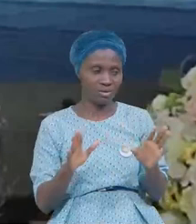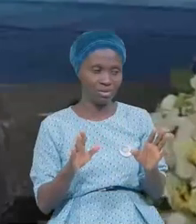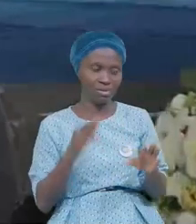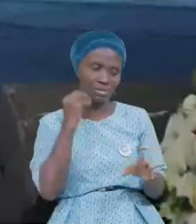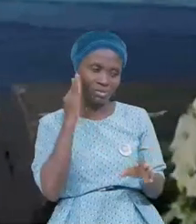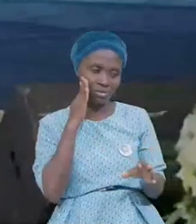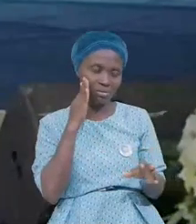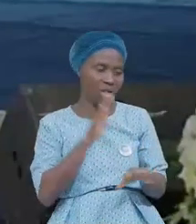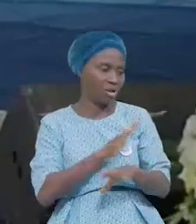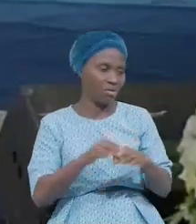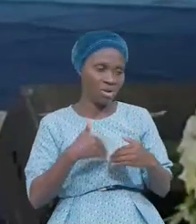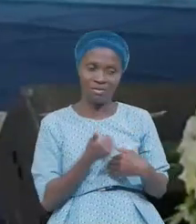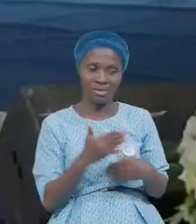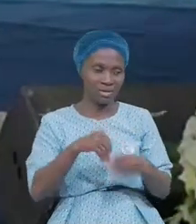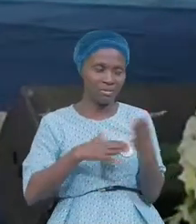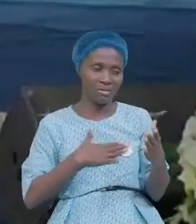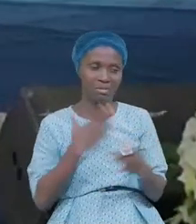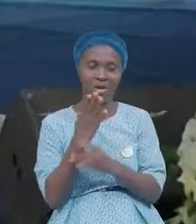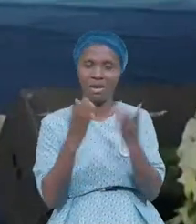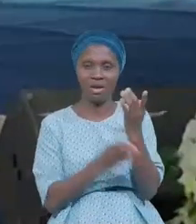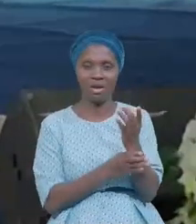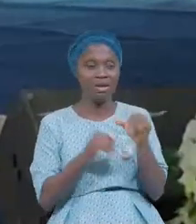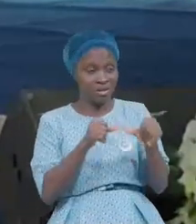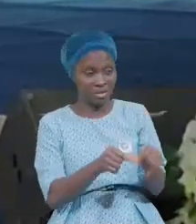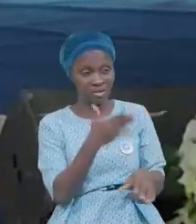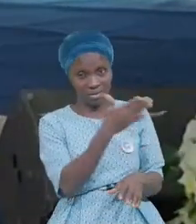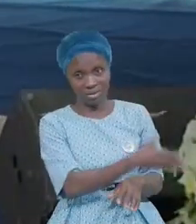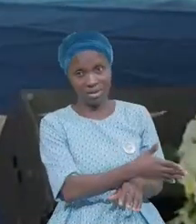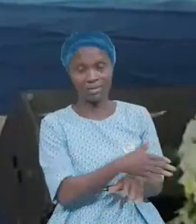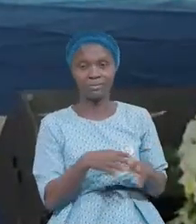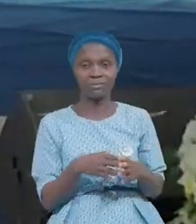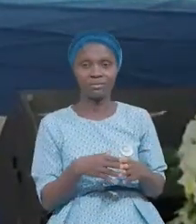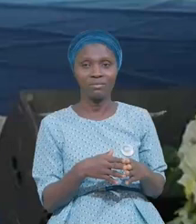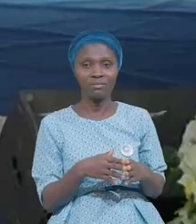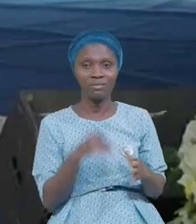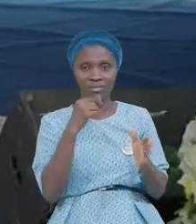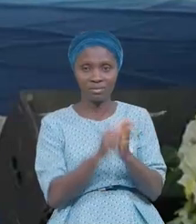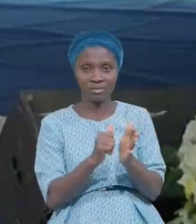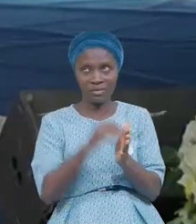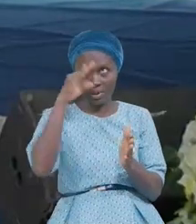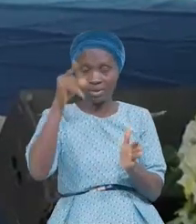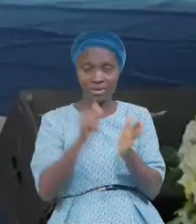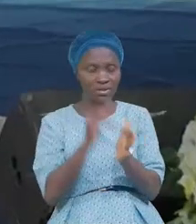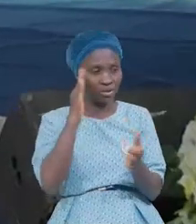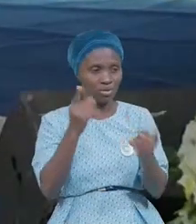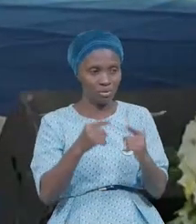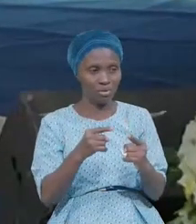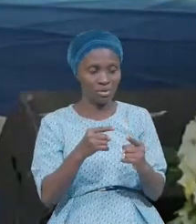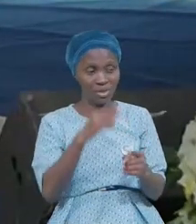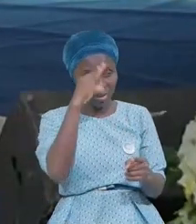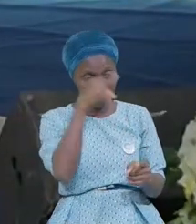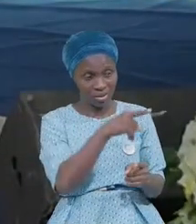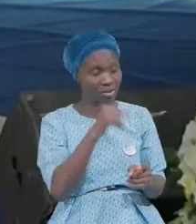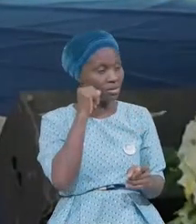que encore un peu de temps. Et celui qui doit venir sortira de cette maison. Il va sortir de cette